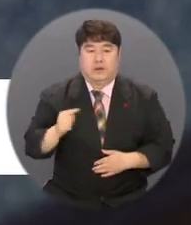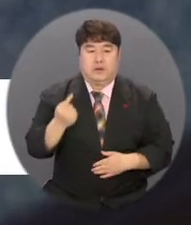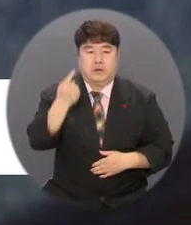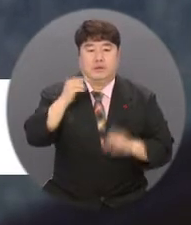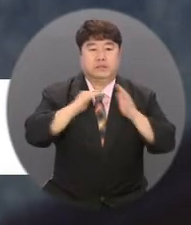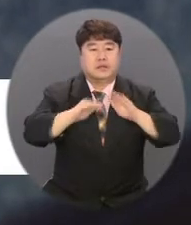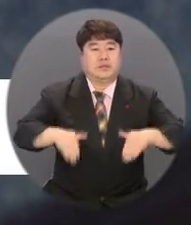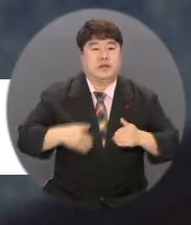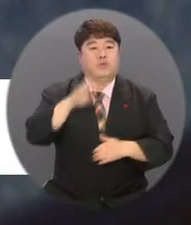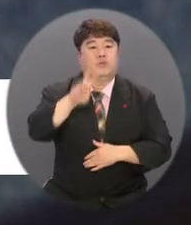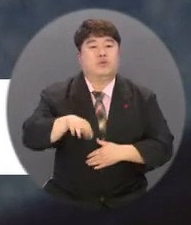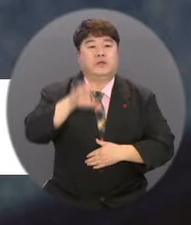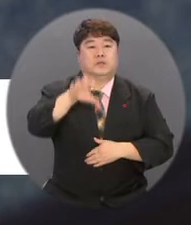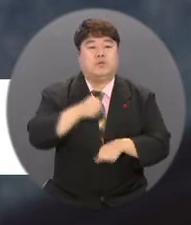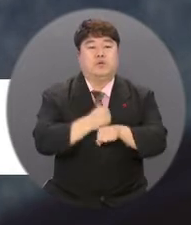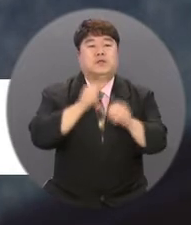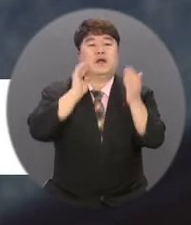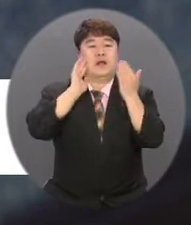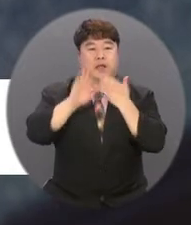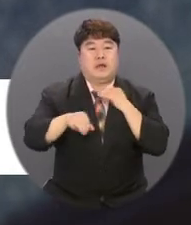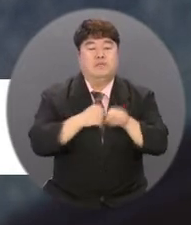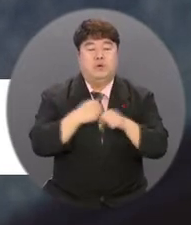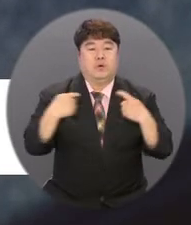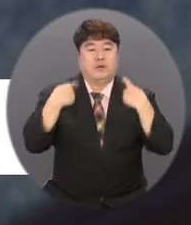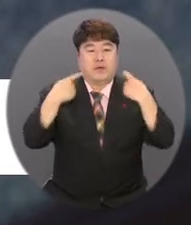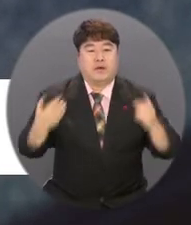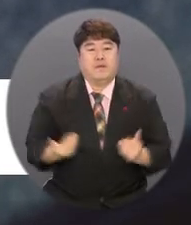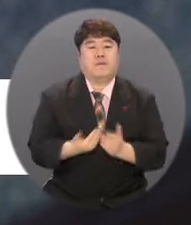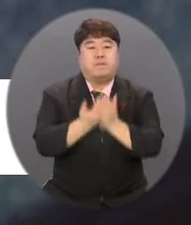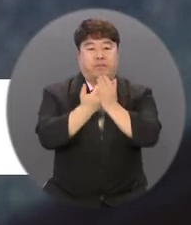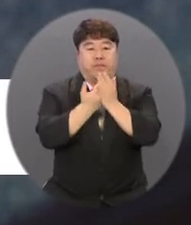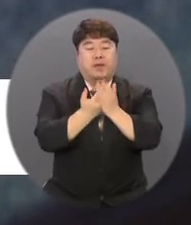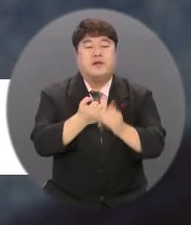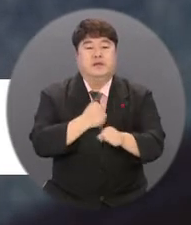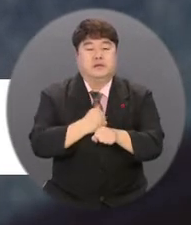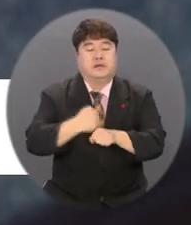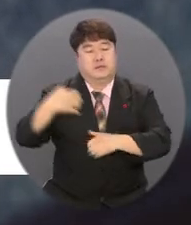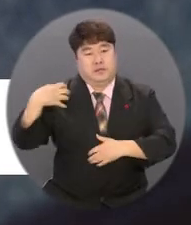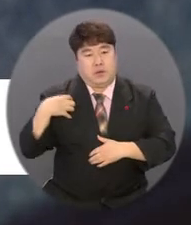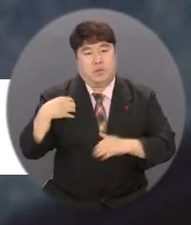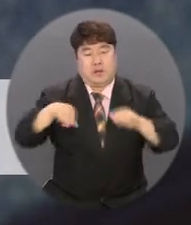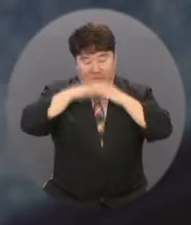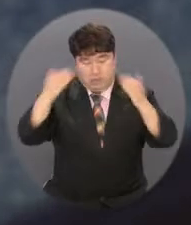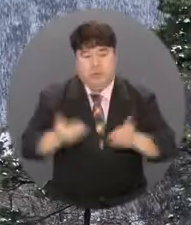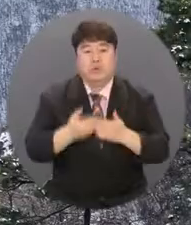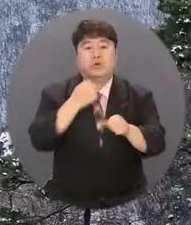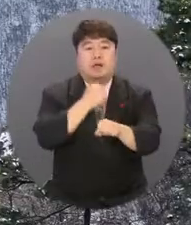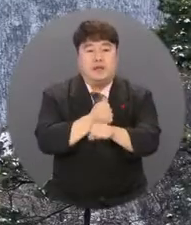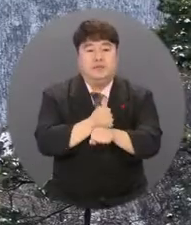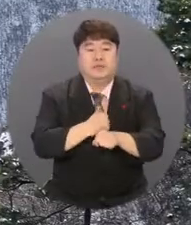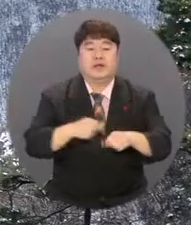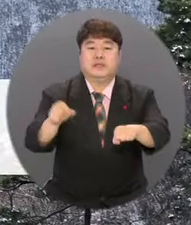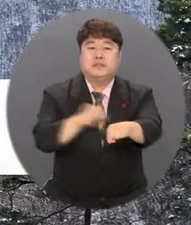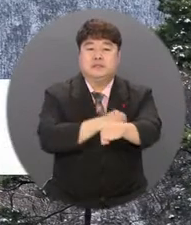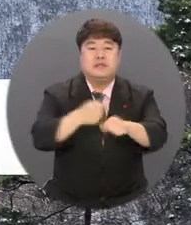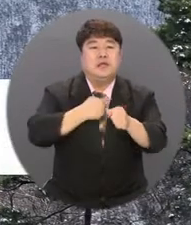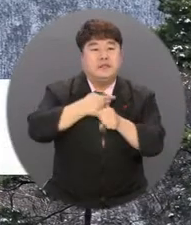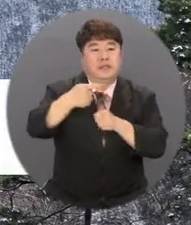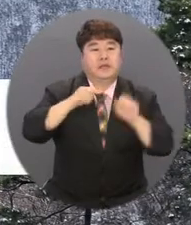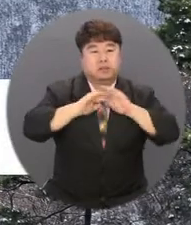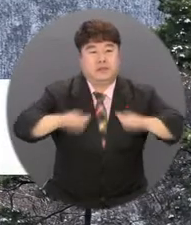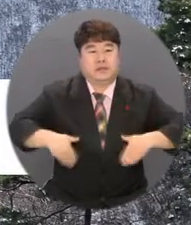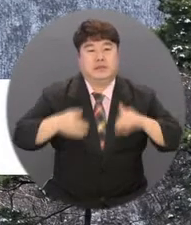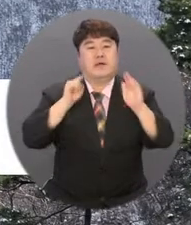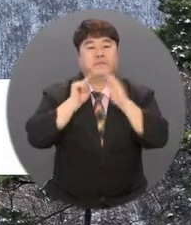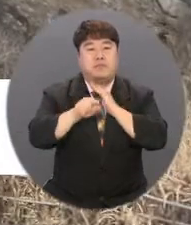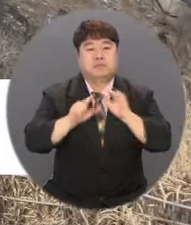전남 광주의 앞으로 관광 발전에도 지름길이 되는 그런 역할을 다 하겠습니다. 특히 내년 전남